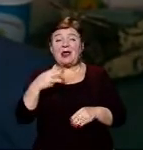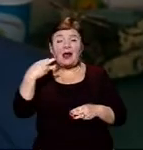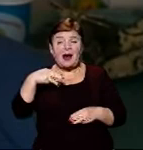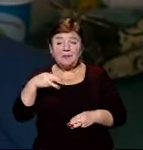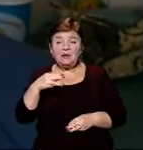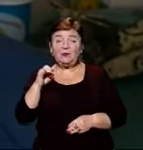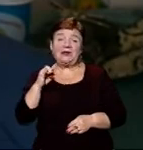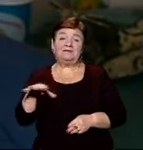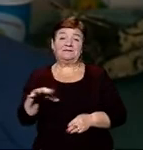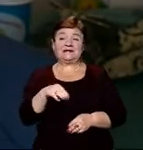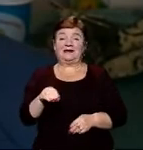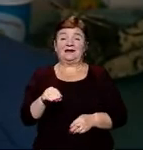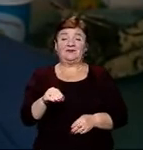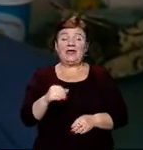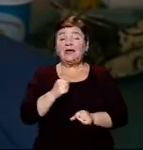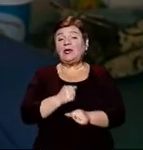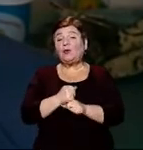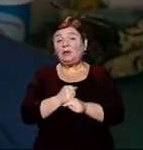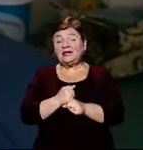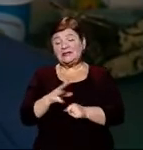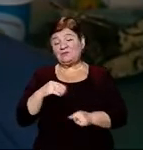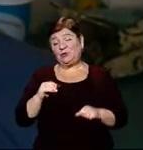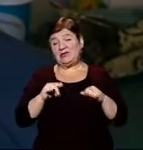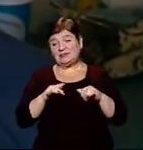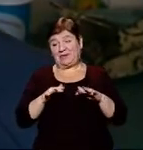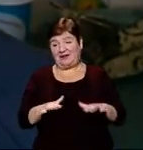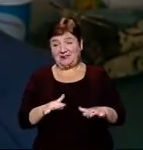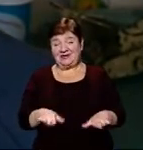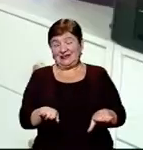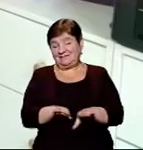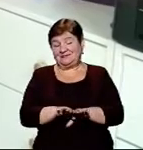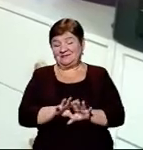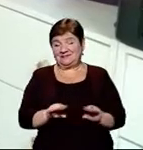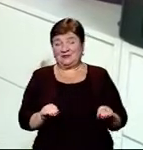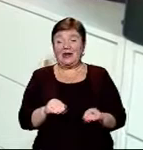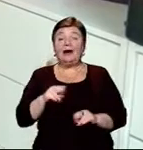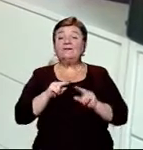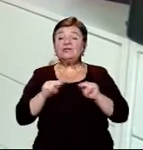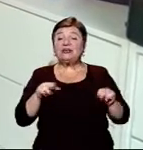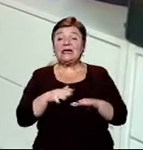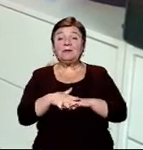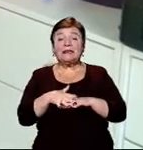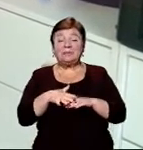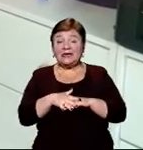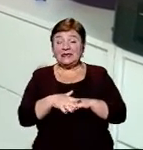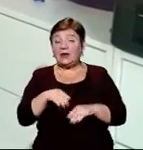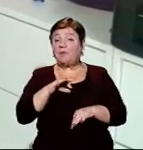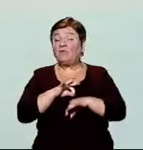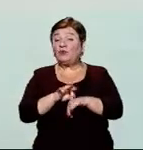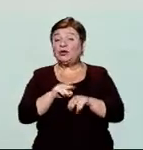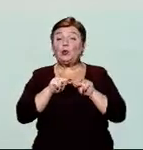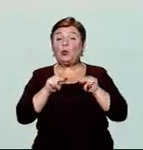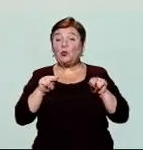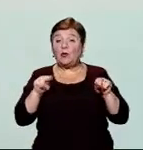відеокамеру і все. І робити там свої справи, грати відеоігри. Вчителька математики Анжела Маточко проводить